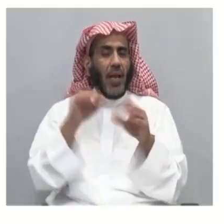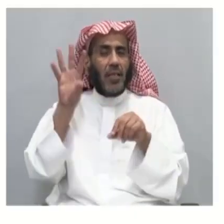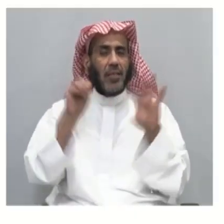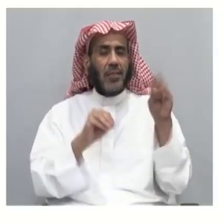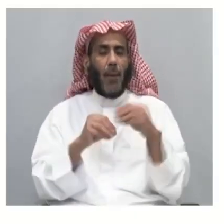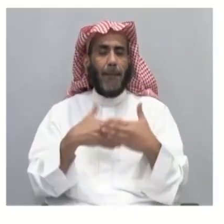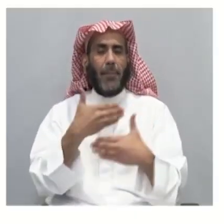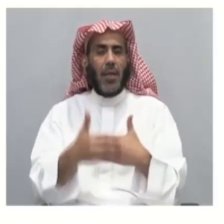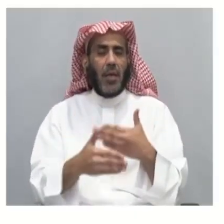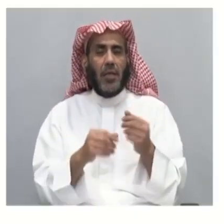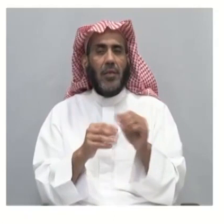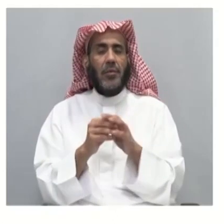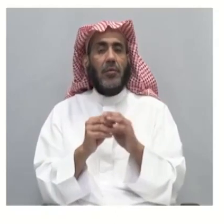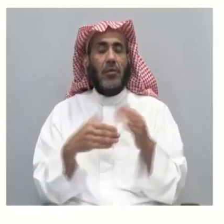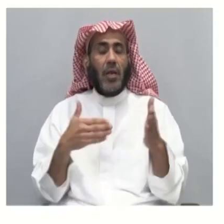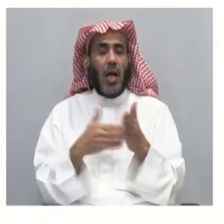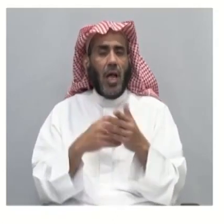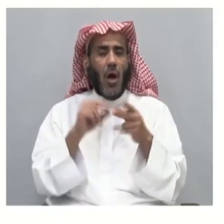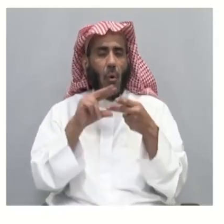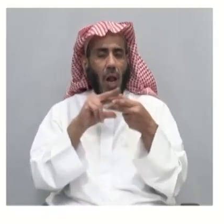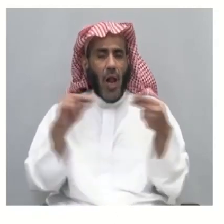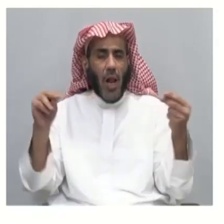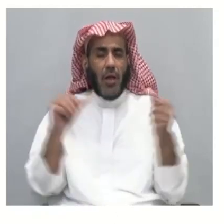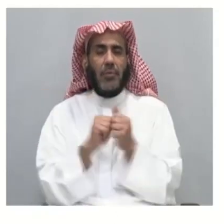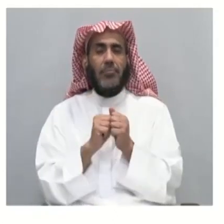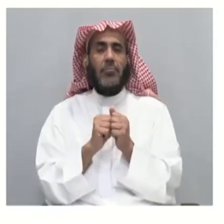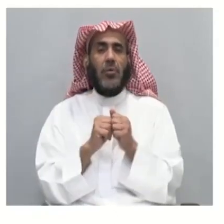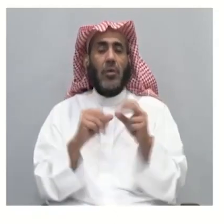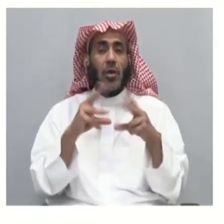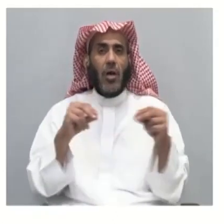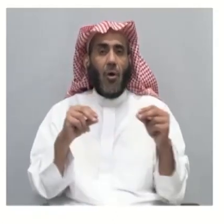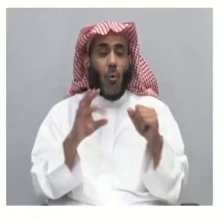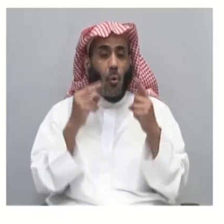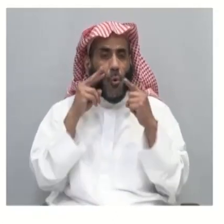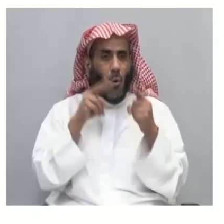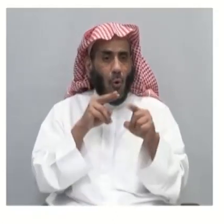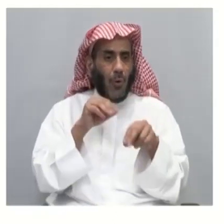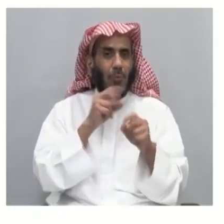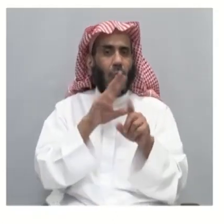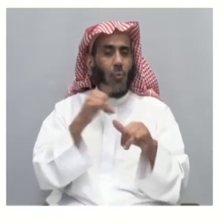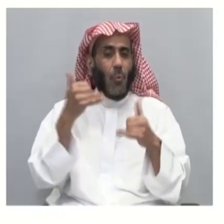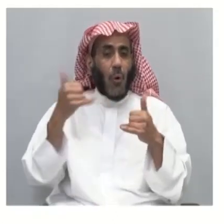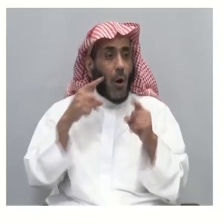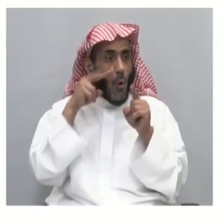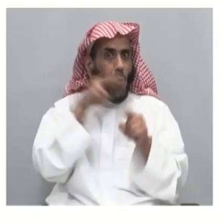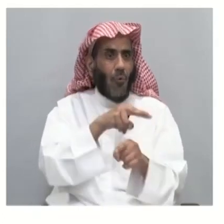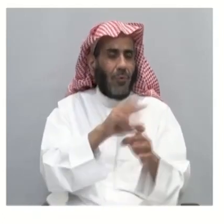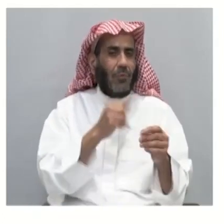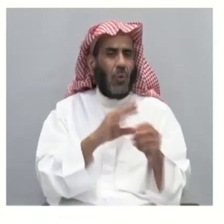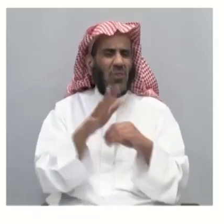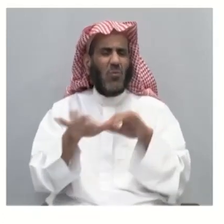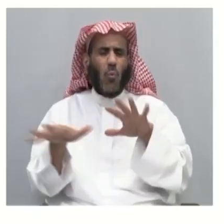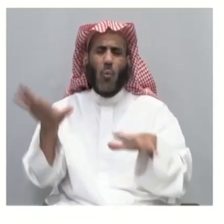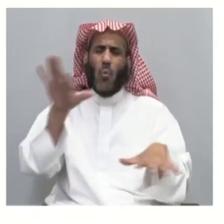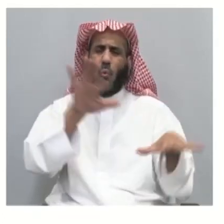القصه بعد ذلك في الحقل الذي يليه الهايه والحل نحن كتبنا العثور على المفقود وصف صراعه مع المياه